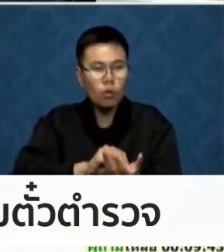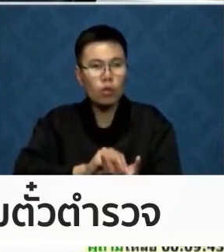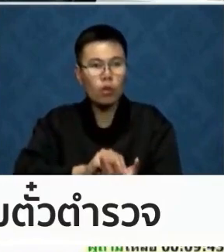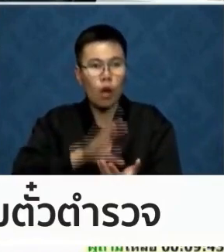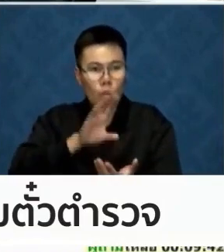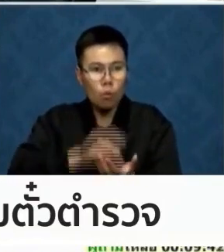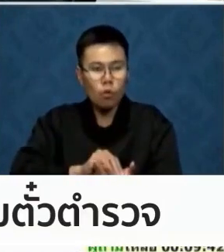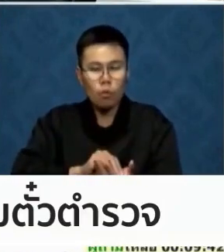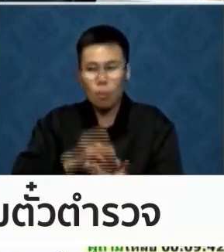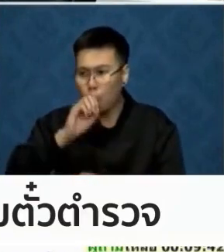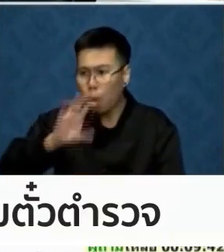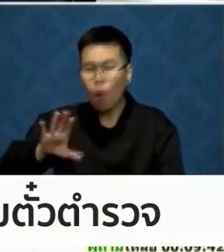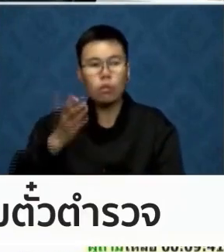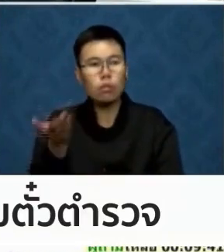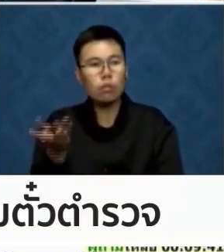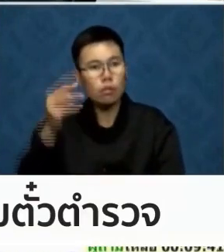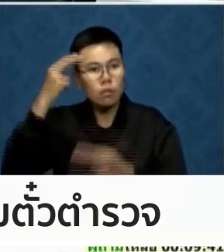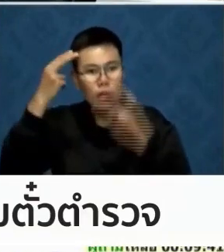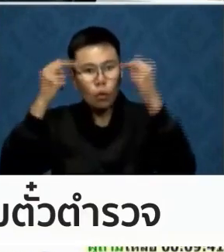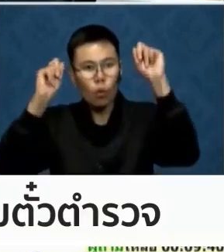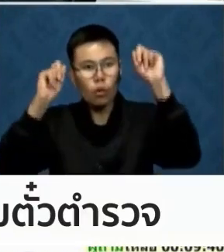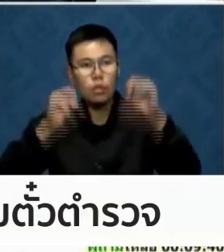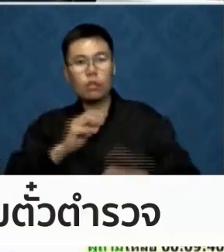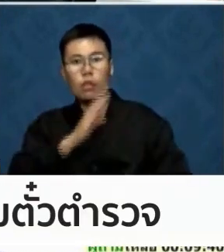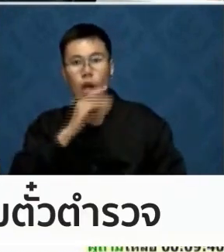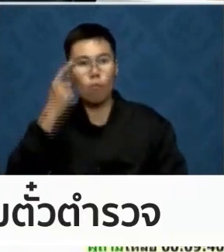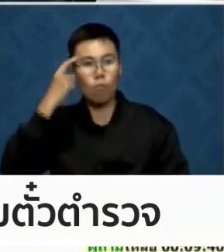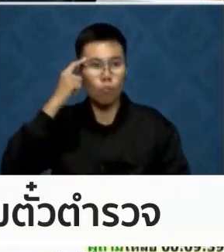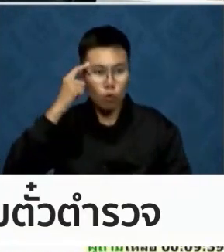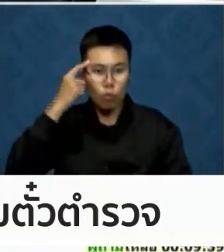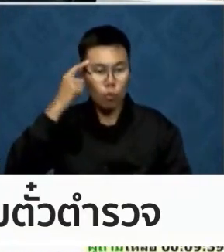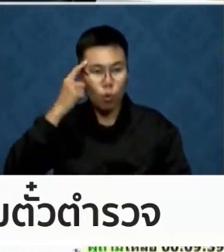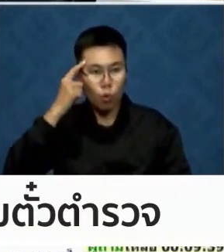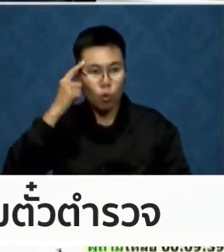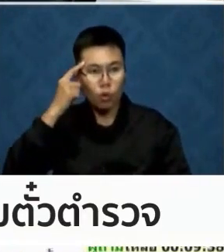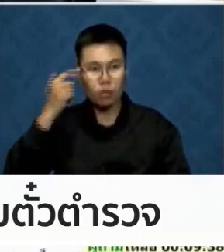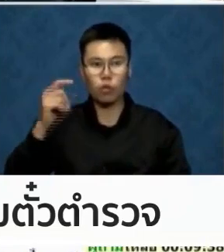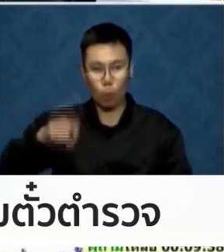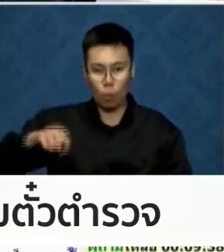หมือนเดิมนะฮะเอาฟังซุ้มเสียงของรังสิมันต์โรมหน่อยนะฮะ